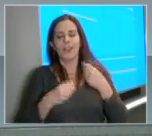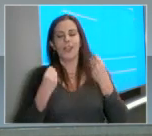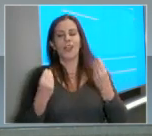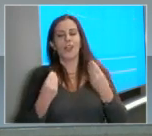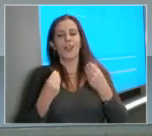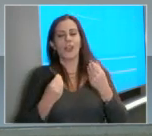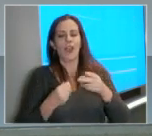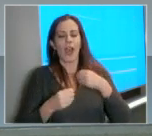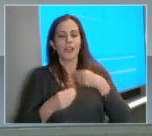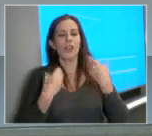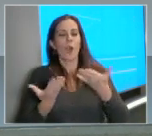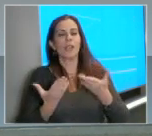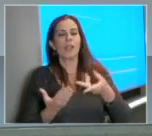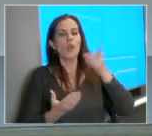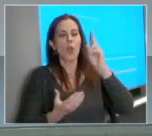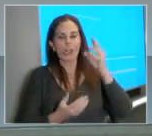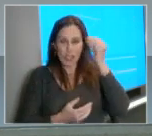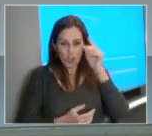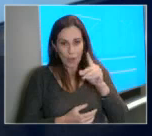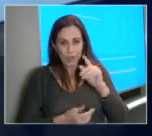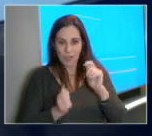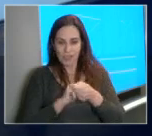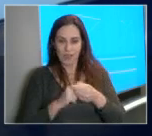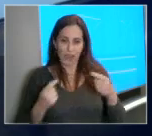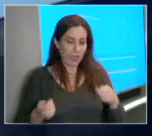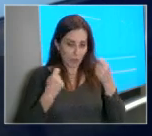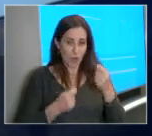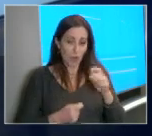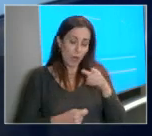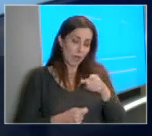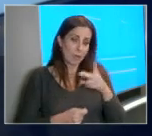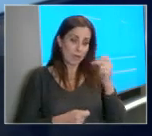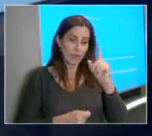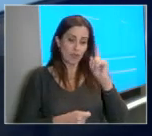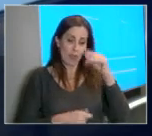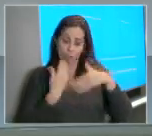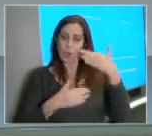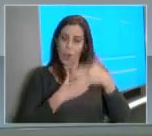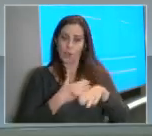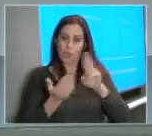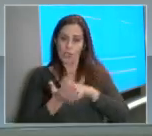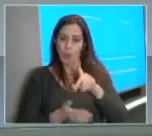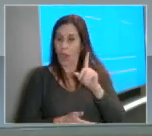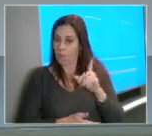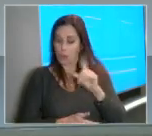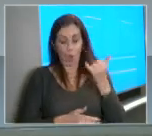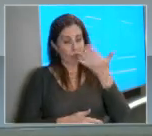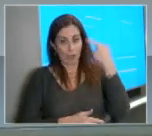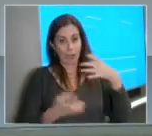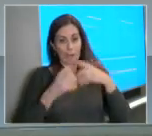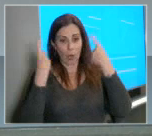אפרופו הליכוד ושפירה המנוח. אתה זוכר שזה הפך כבר לפולקלור אז, יכול להיות שב-20 השנים האחרונות אתה צודק לגמרי, אבל זה לא תמיד